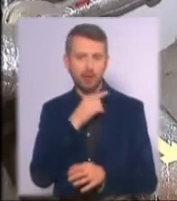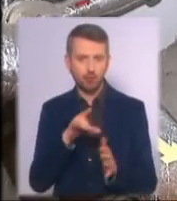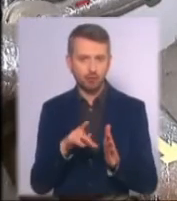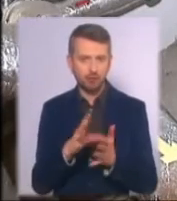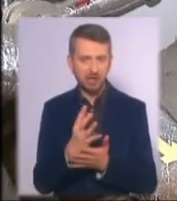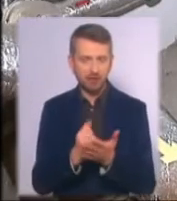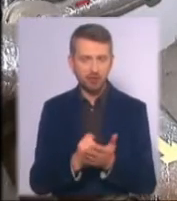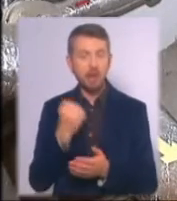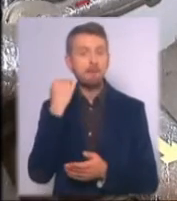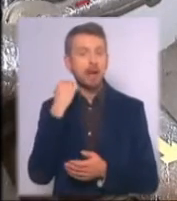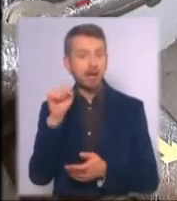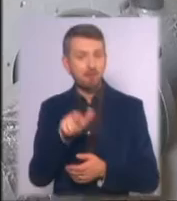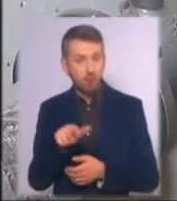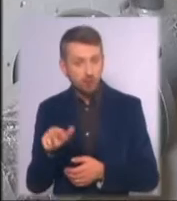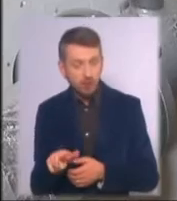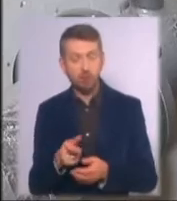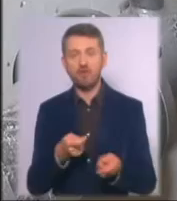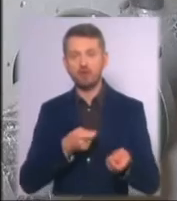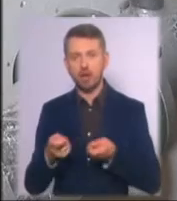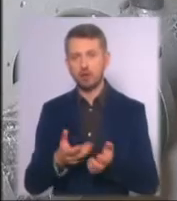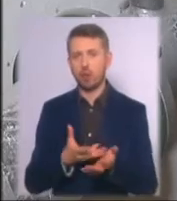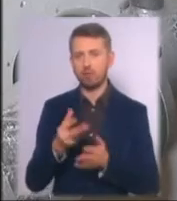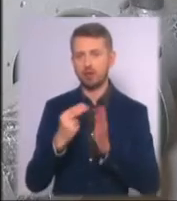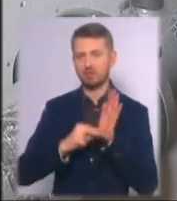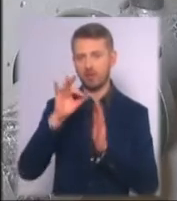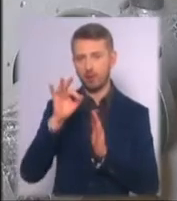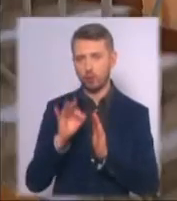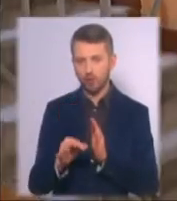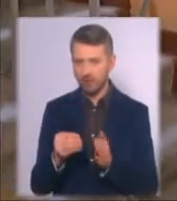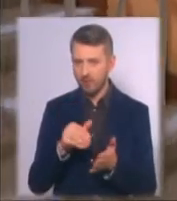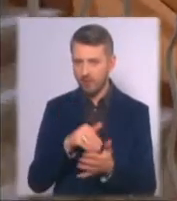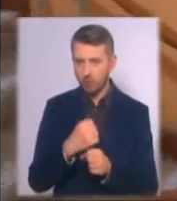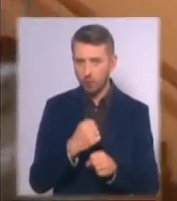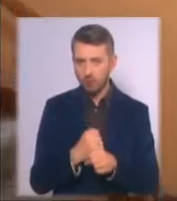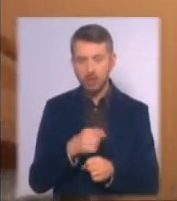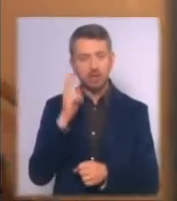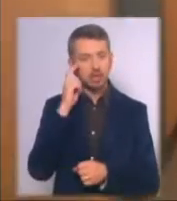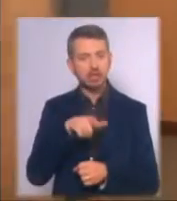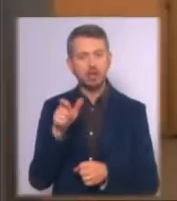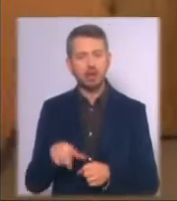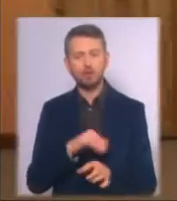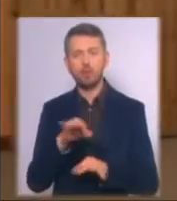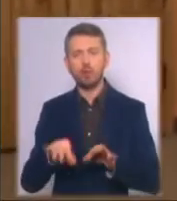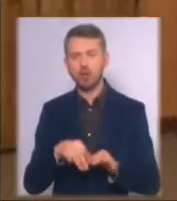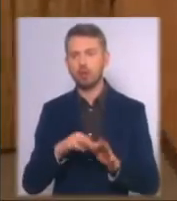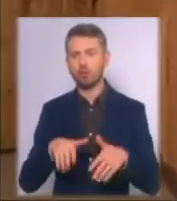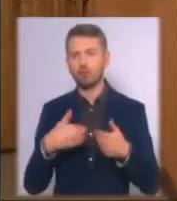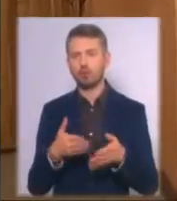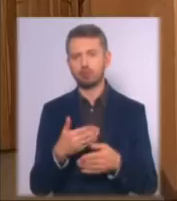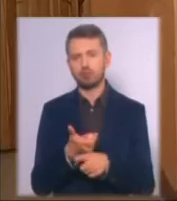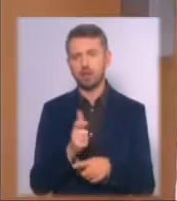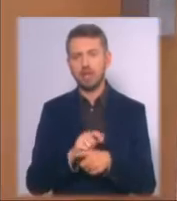Переможцям влада на 70% оплатить вартість робіт з утеплення. Кияни у своїх проєктах пропонують здебільшого замінити вікна, двері,